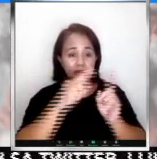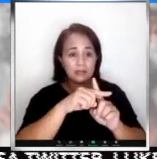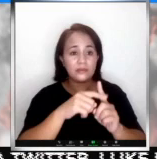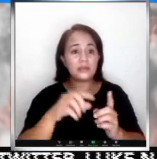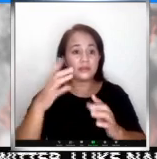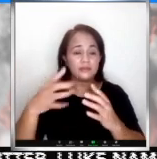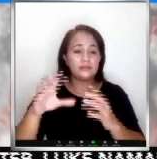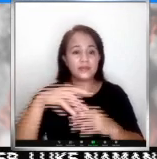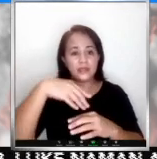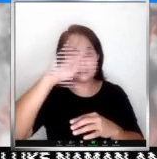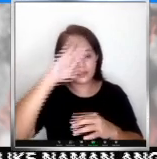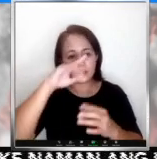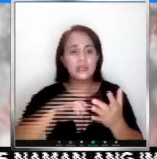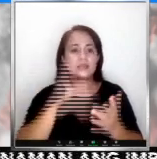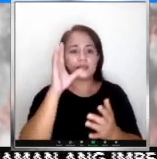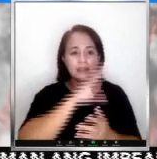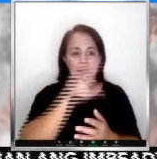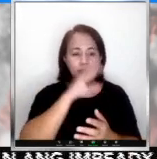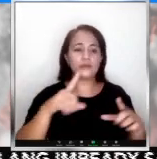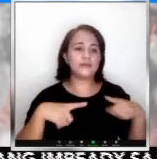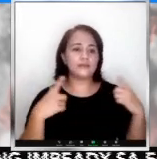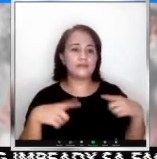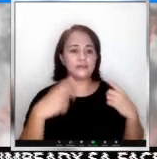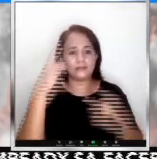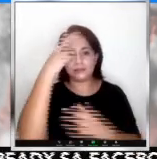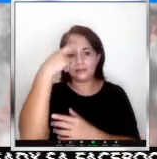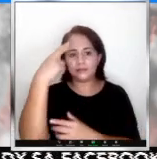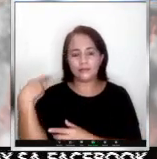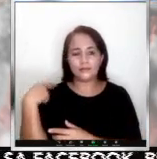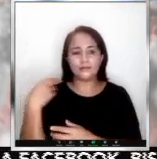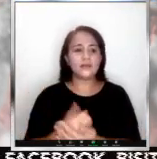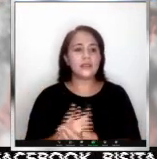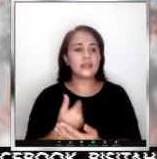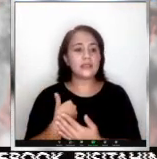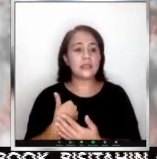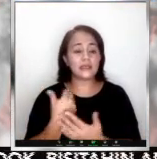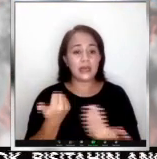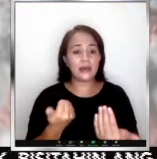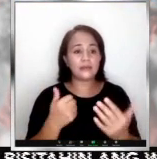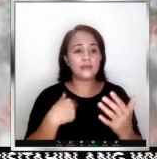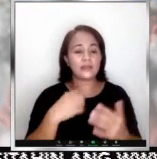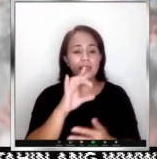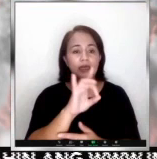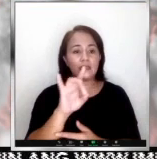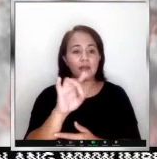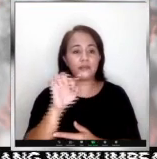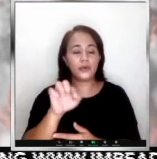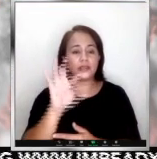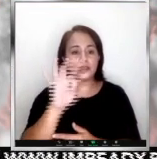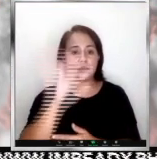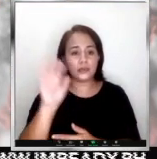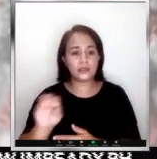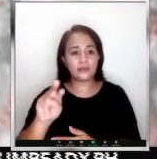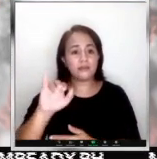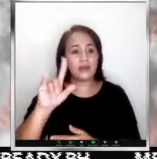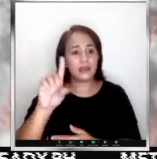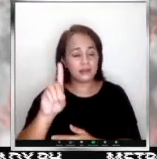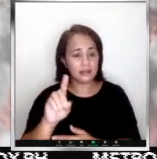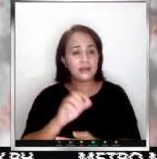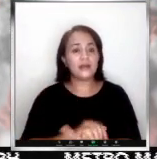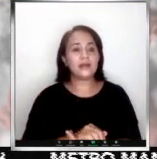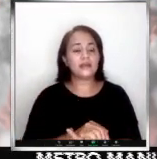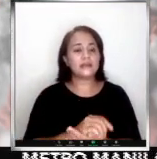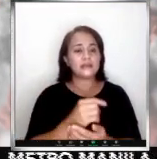Laguna at Rizal. Sa mga aktibong kaso sa bansa, 88.9% ang mild, 9.2% ang asymptomatic,